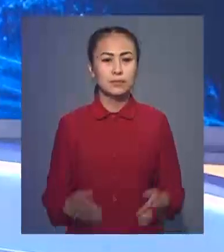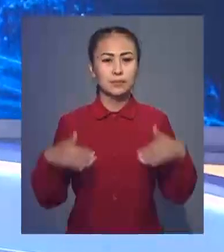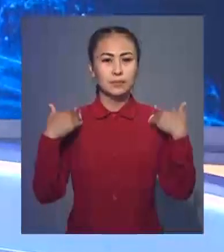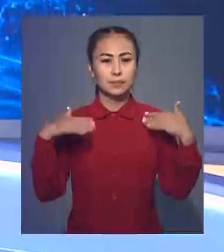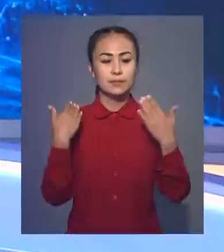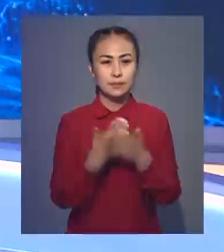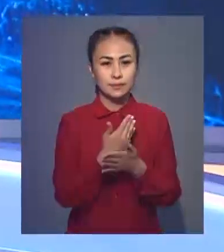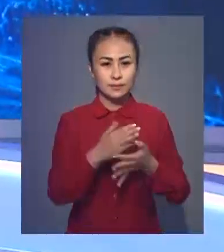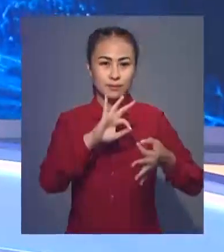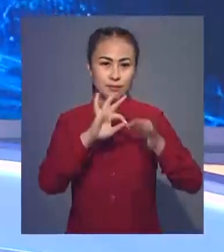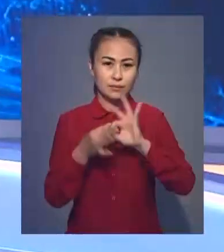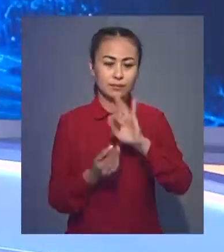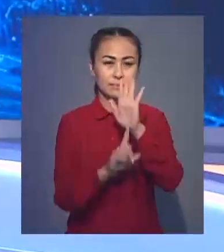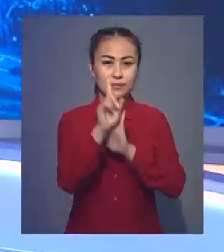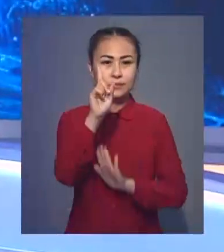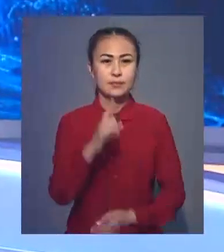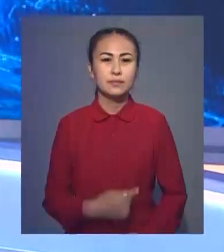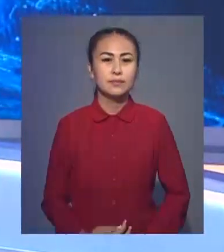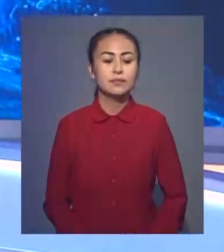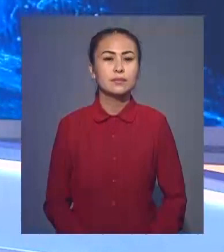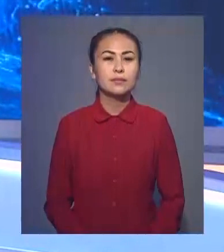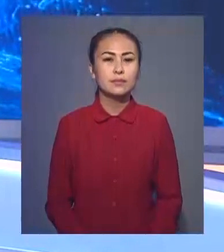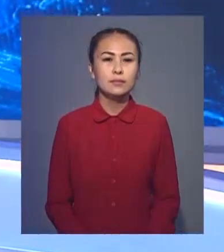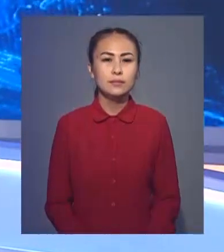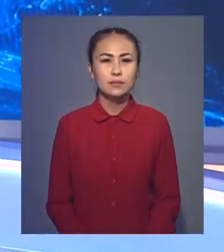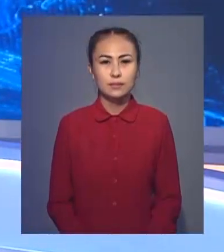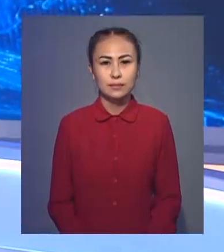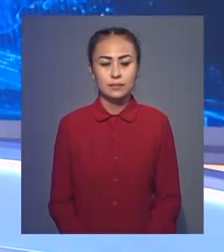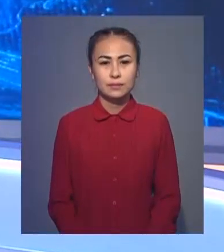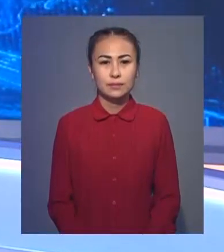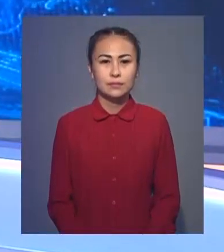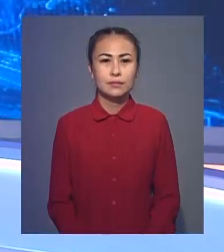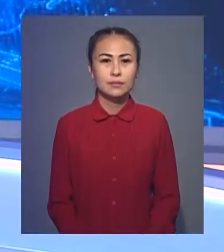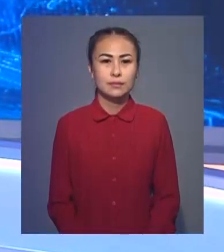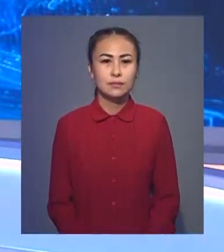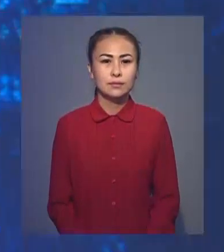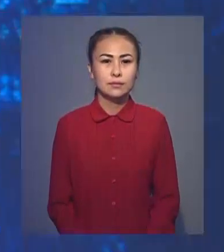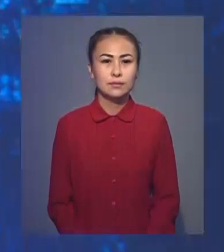Армысыздар, тікелей эфирде жаңалықтар. Студиядан Өрбек Жәлел және сурдодармашы Жанбота Сәрсенбаева.